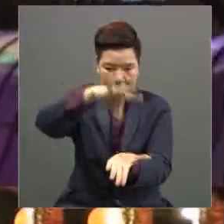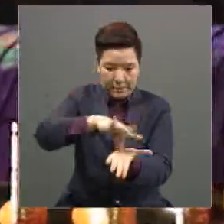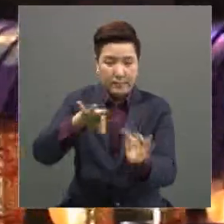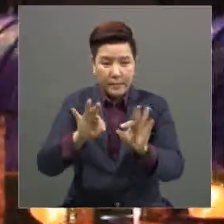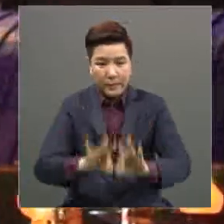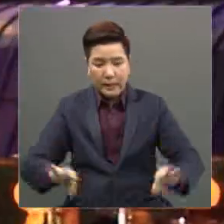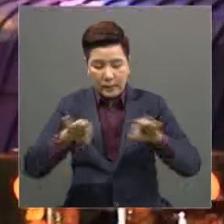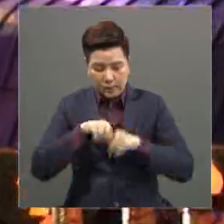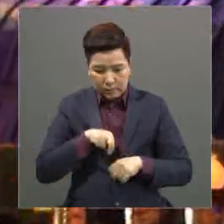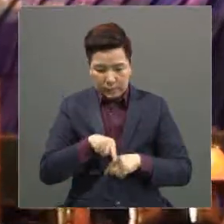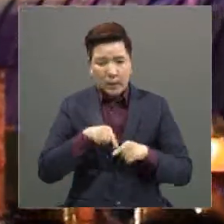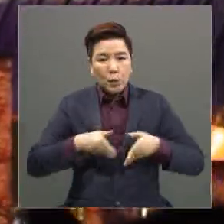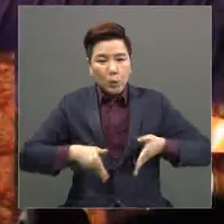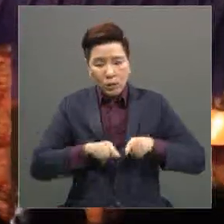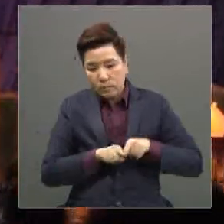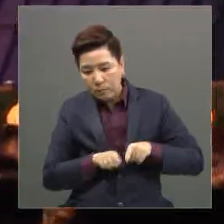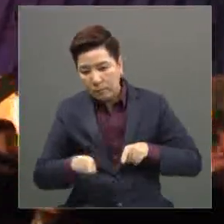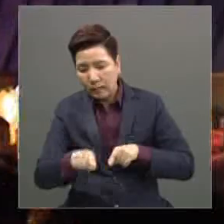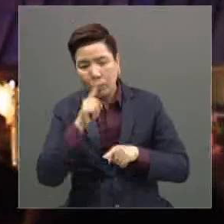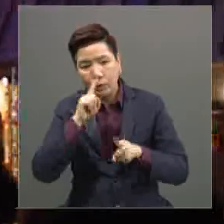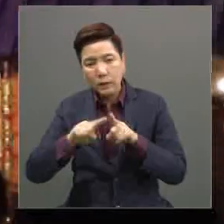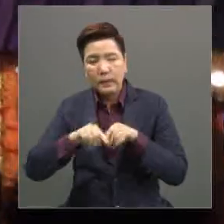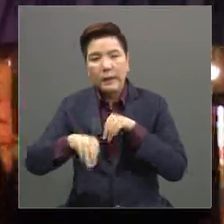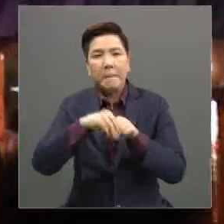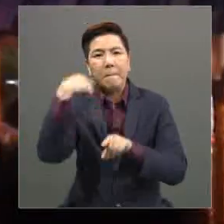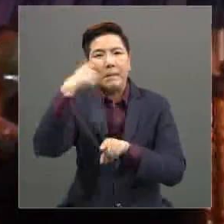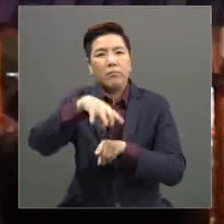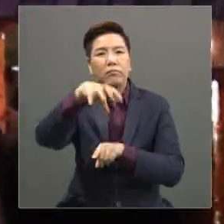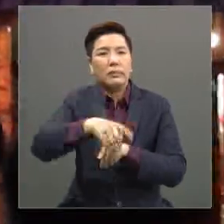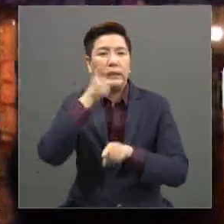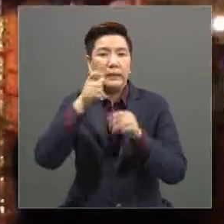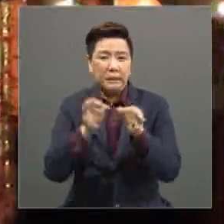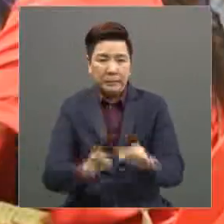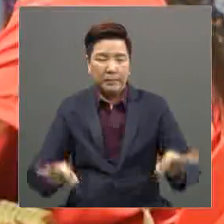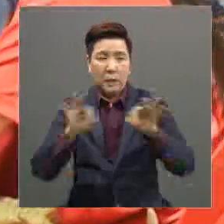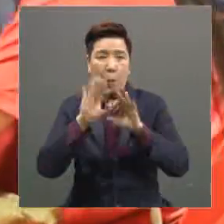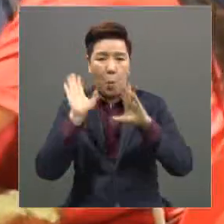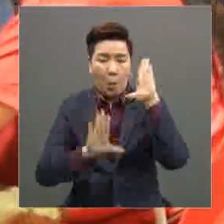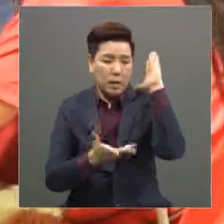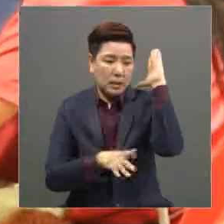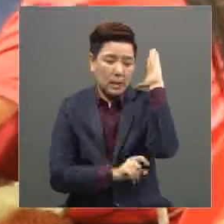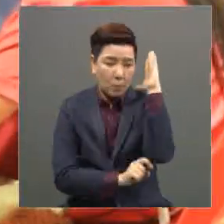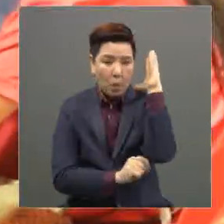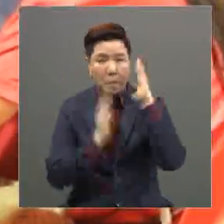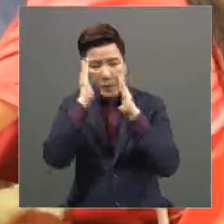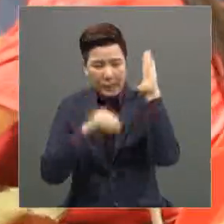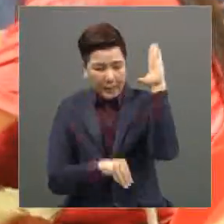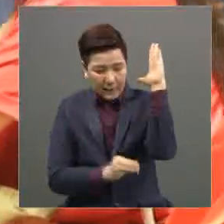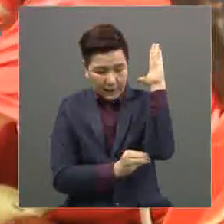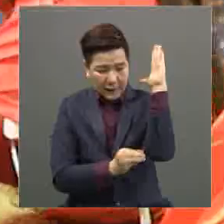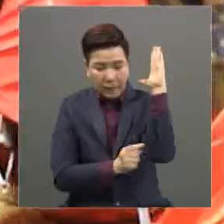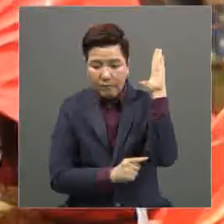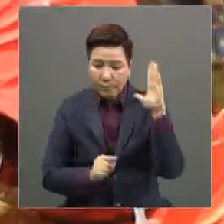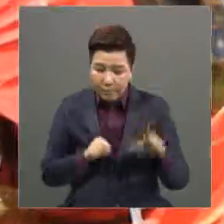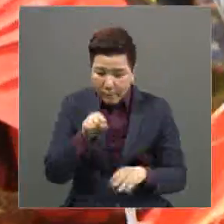ใหญ่เดินจากแถวสันติสุขแถวสาย3อะไรแถวนี้ที่เป็นแหล่งท่องเที่ยวที่มีนักท่องเที่ยวชาวสิงคโปร์ชาวมาเลเซียมาเที่ยวเนี่ยเดินไม่ไกลนะสามารถเ